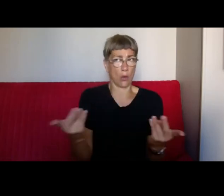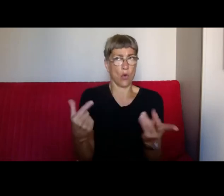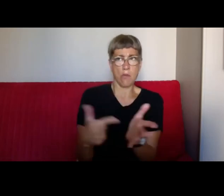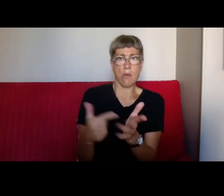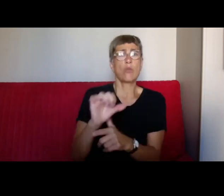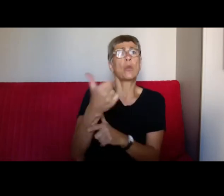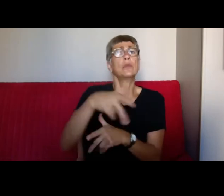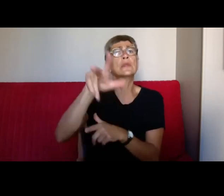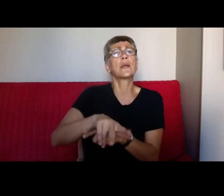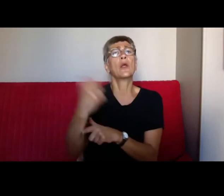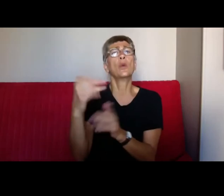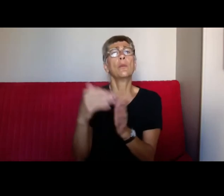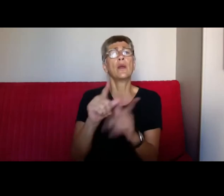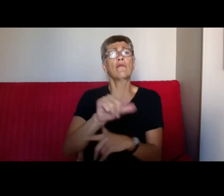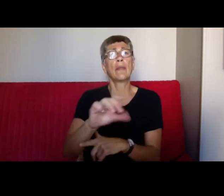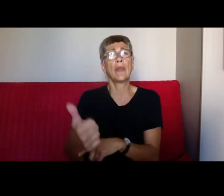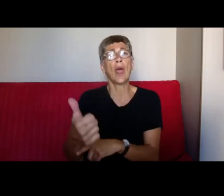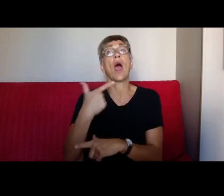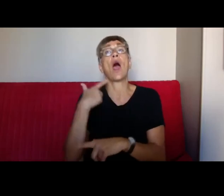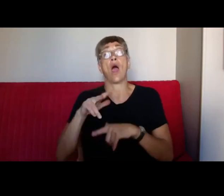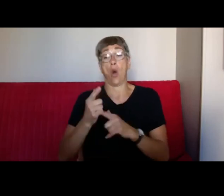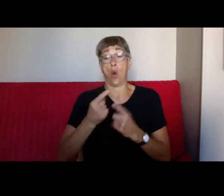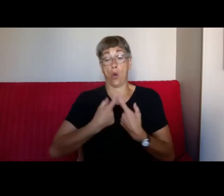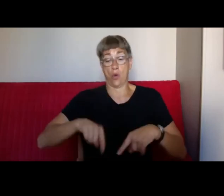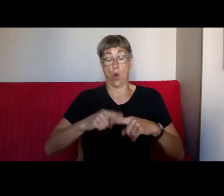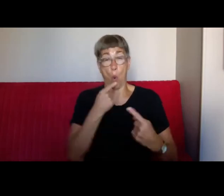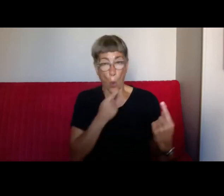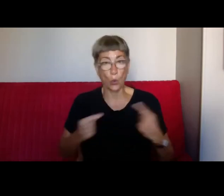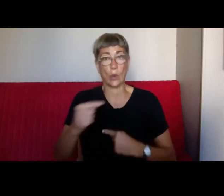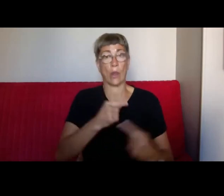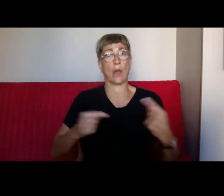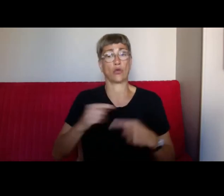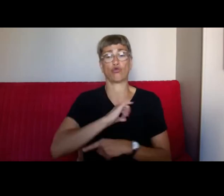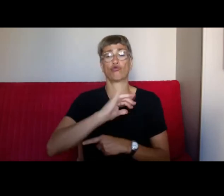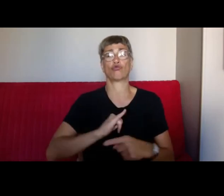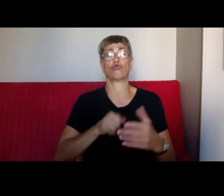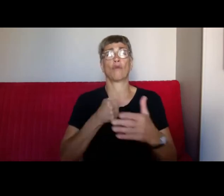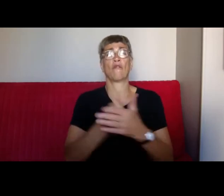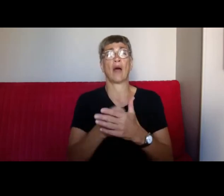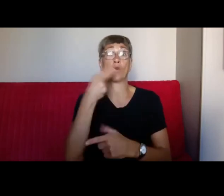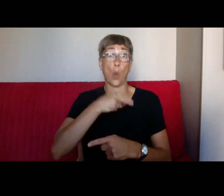trimestre 2021 et une consultation est actuellement en cours jusque fin novembre de cette année. Je vous